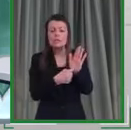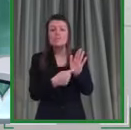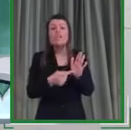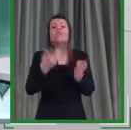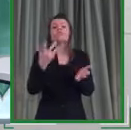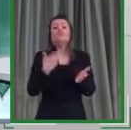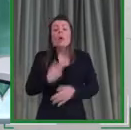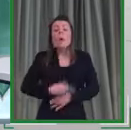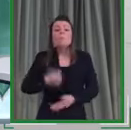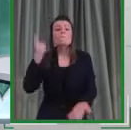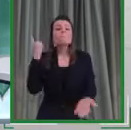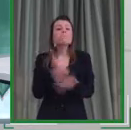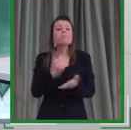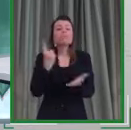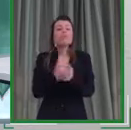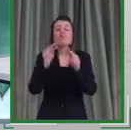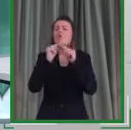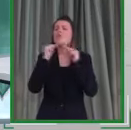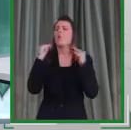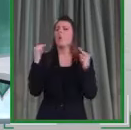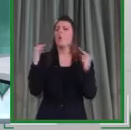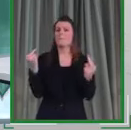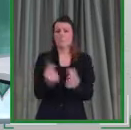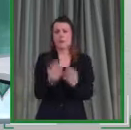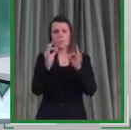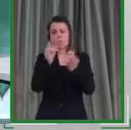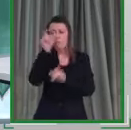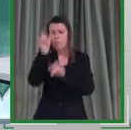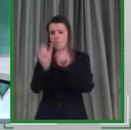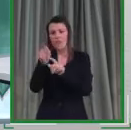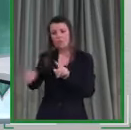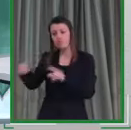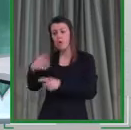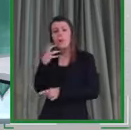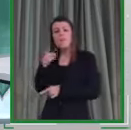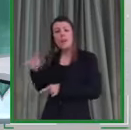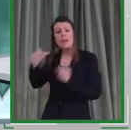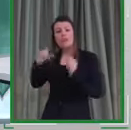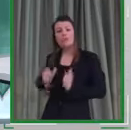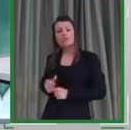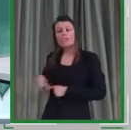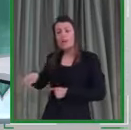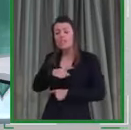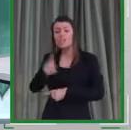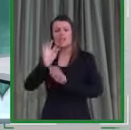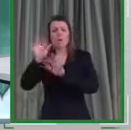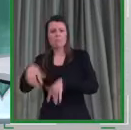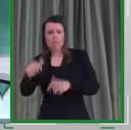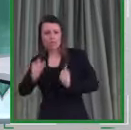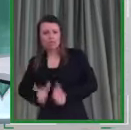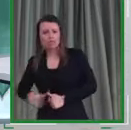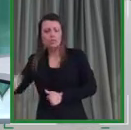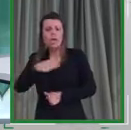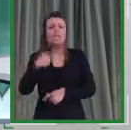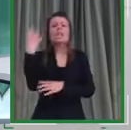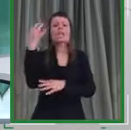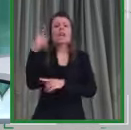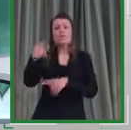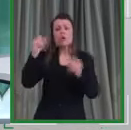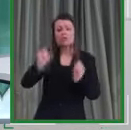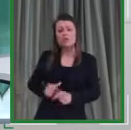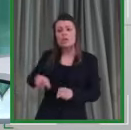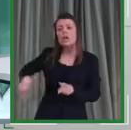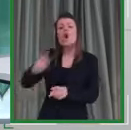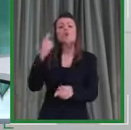di offrire ai ai cittadini di bergamo i cittadini di brescia ai cittadini di cremona una speranza